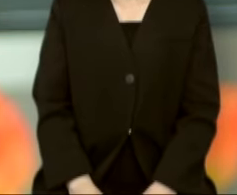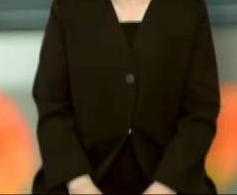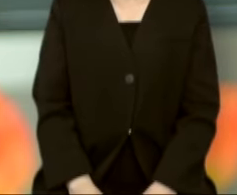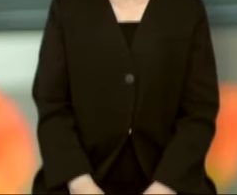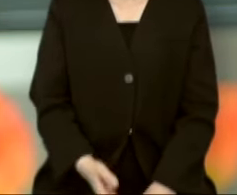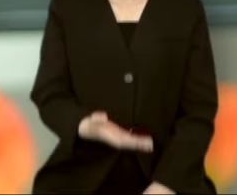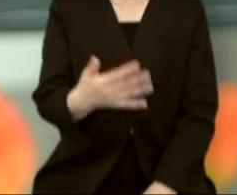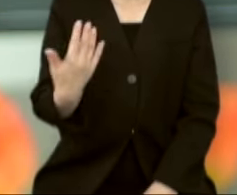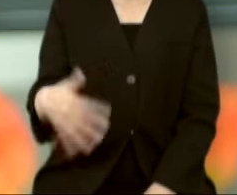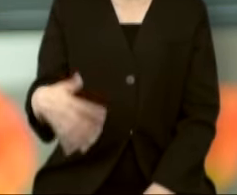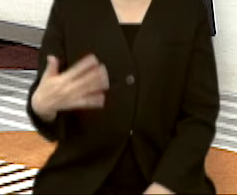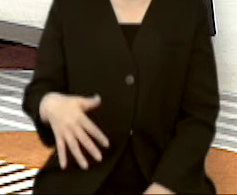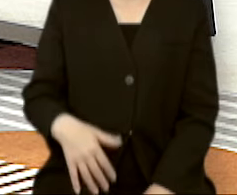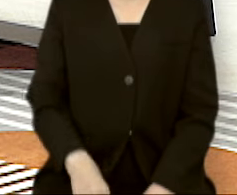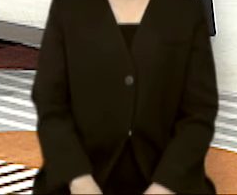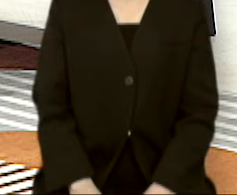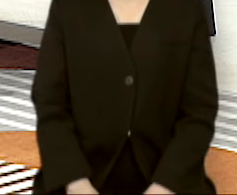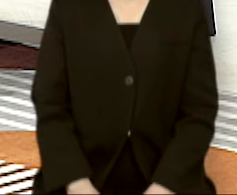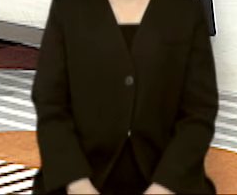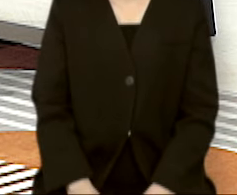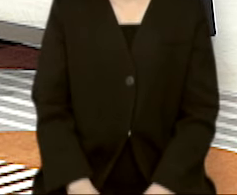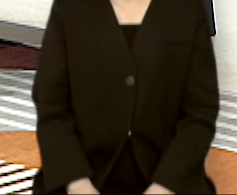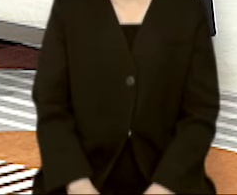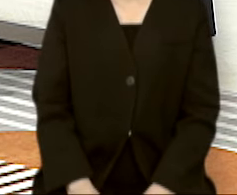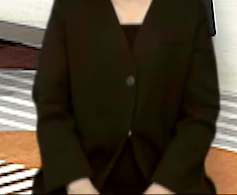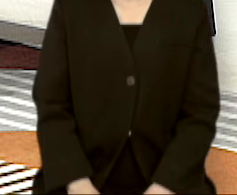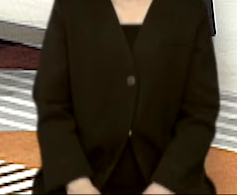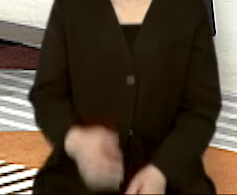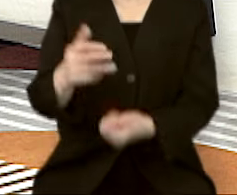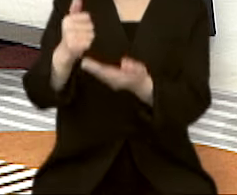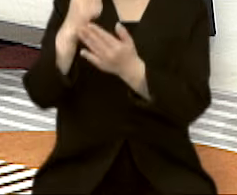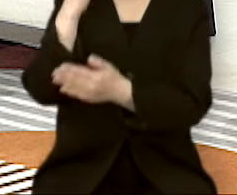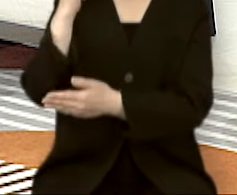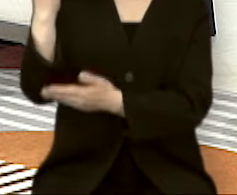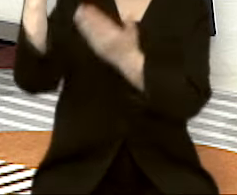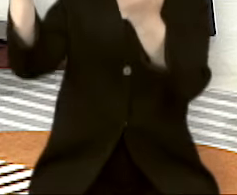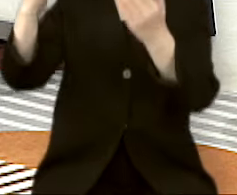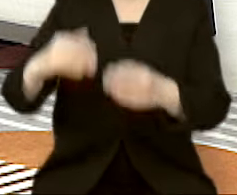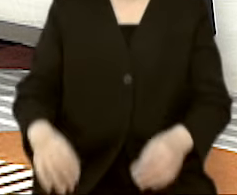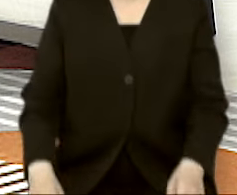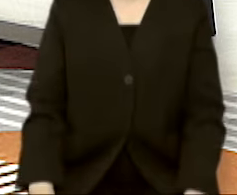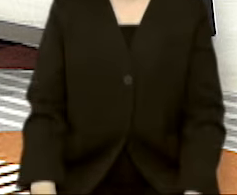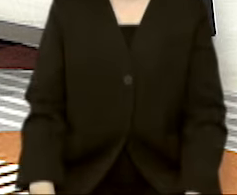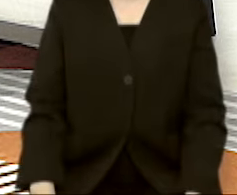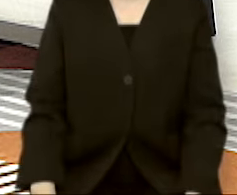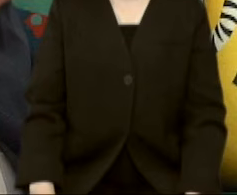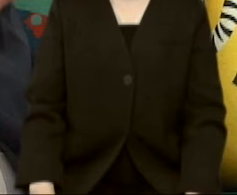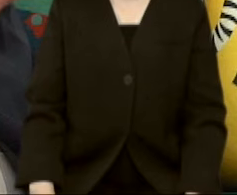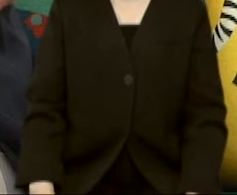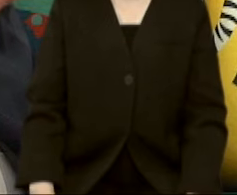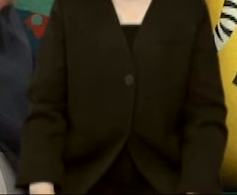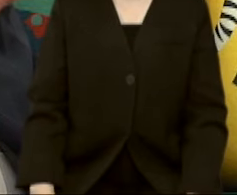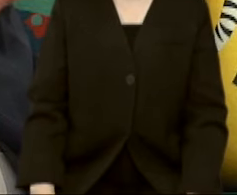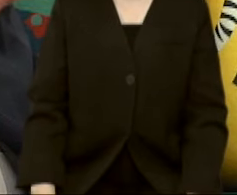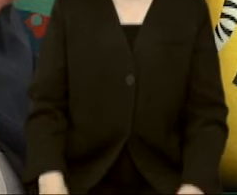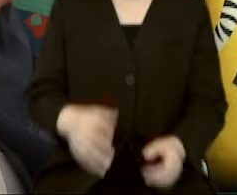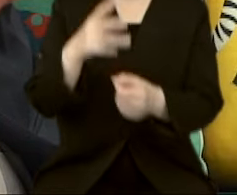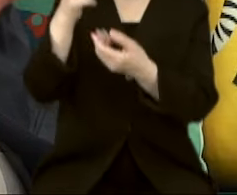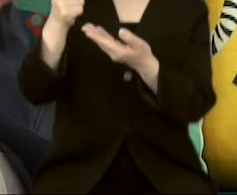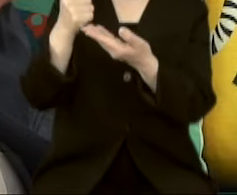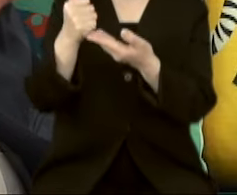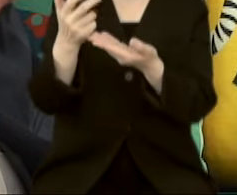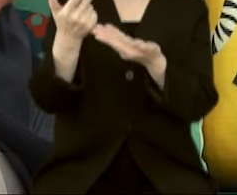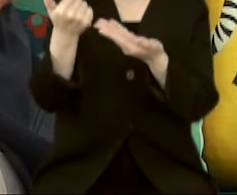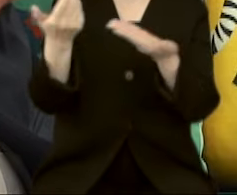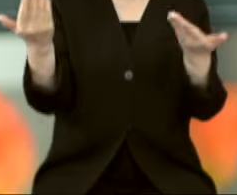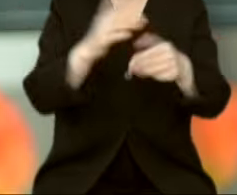정말 대단하십니다 진짜. 와 하나님께 영광. 예 대단하십니다. 하나님께서